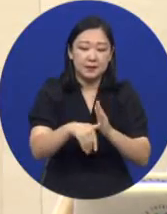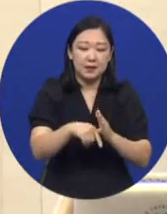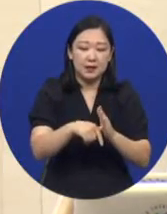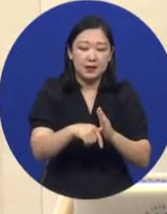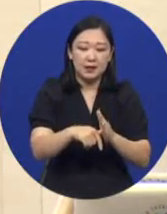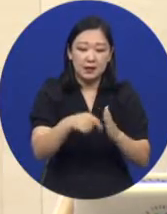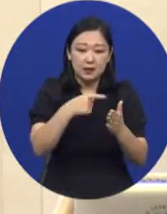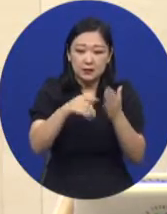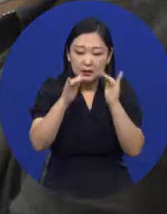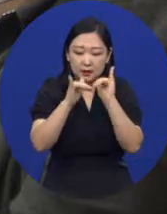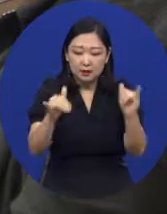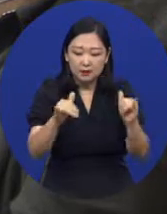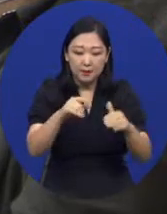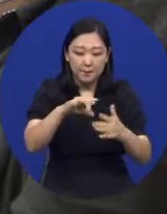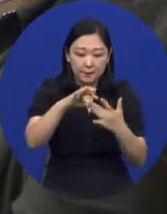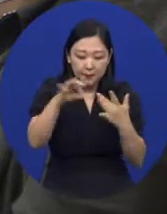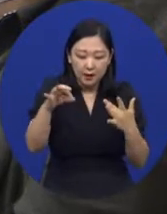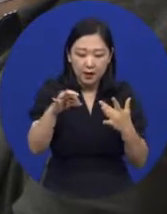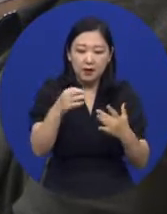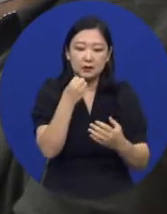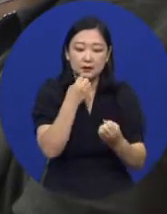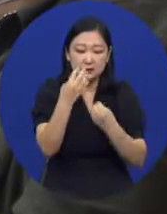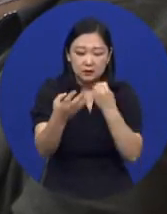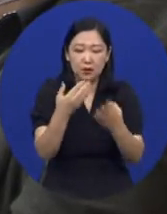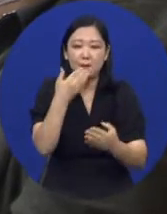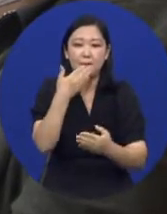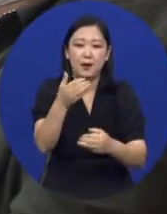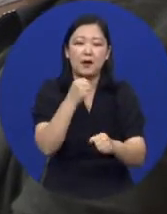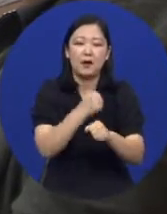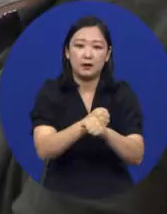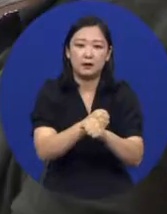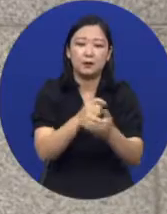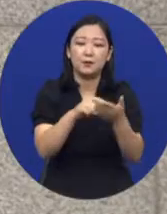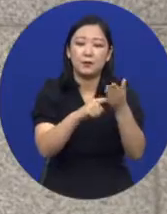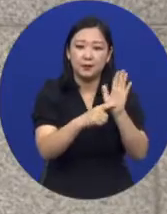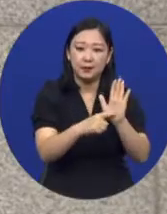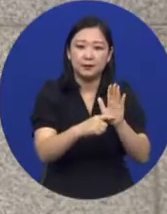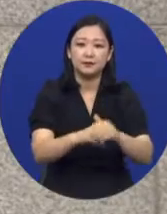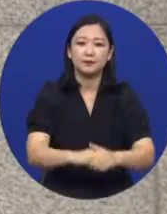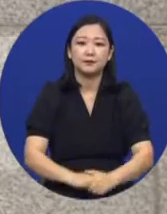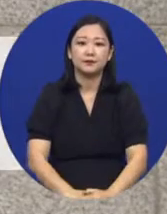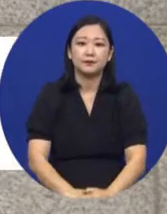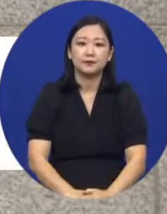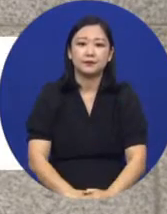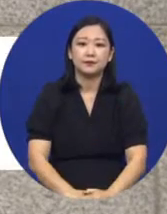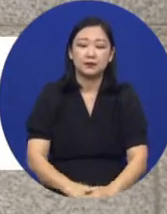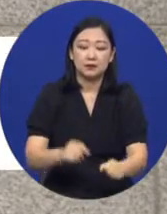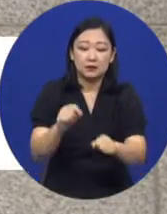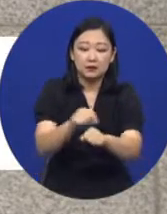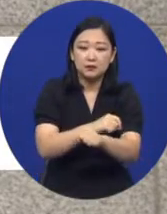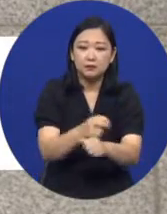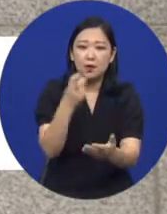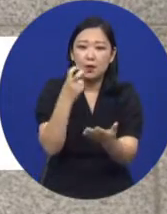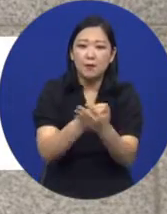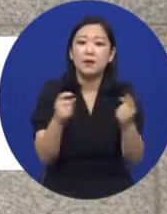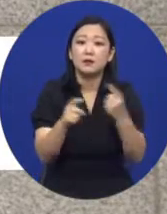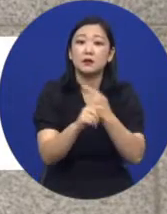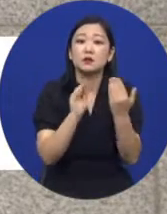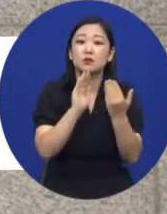선정 과정에 대해 객관적으로 증언할 수 있도록 하겠다고 밝혔습니다. 이게 특별법을